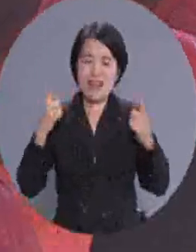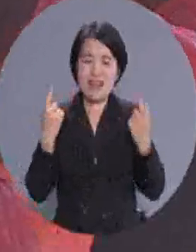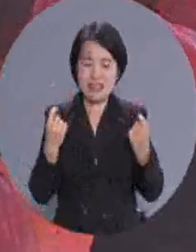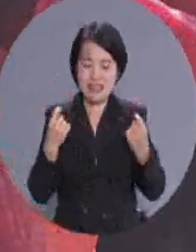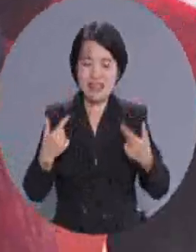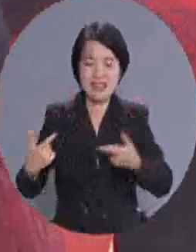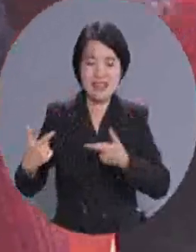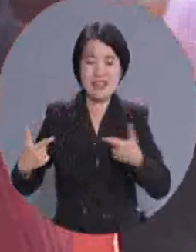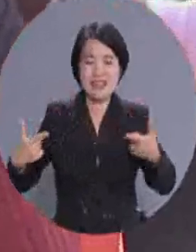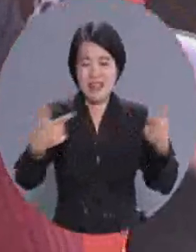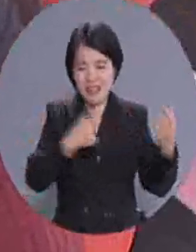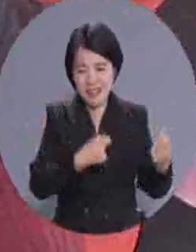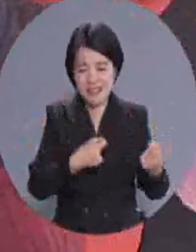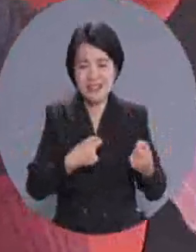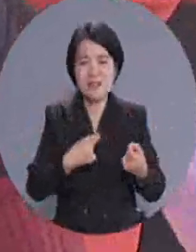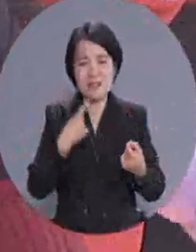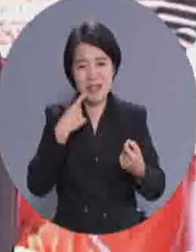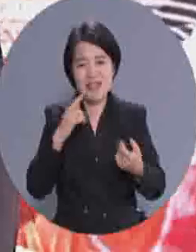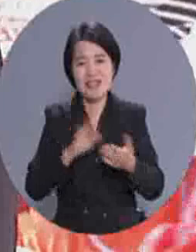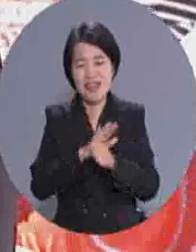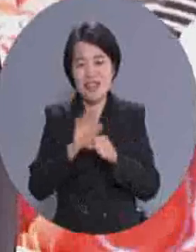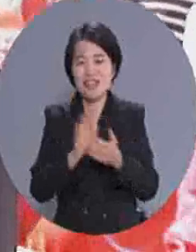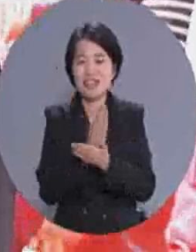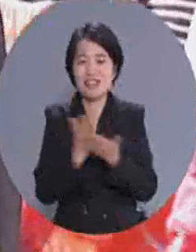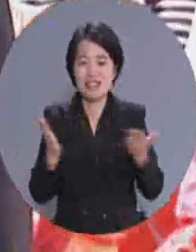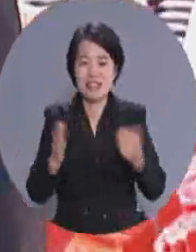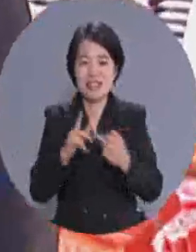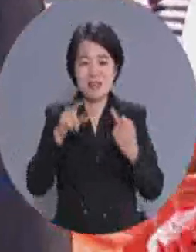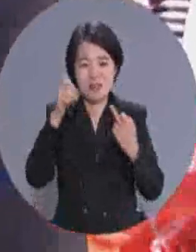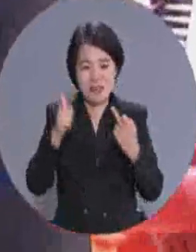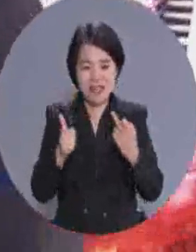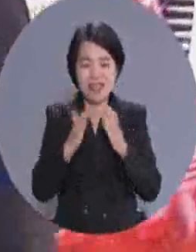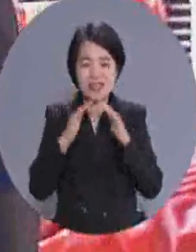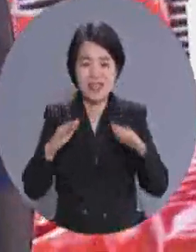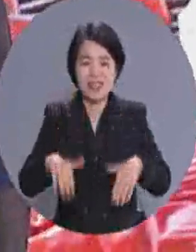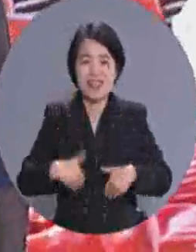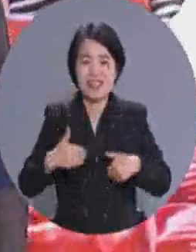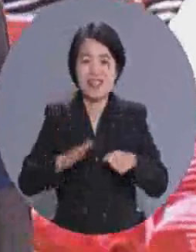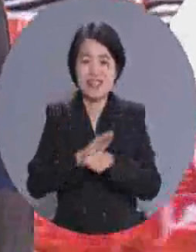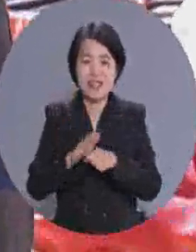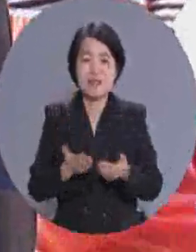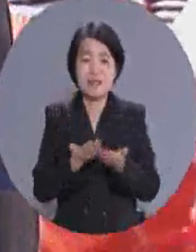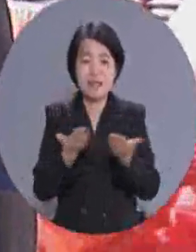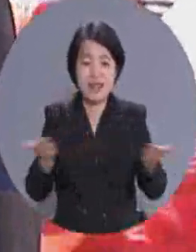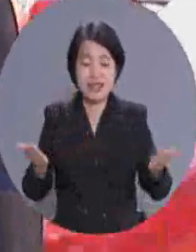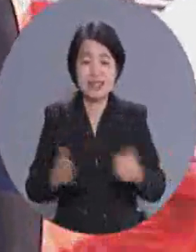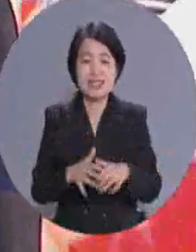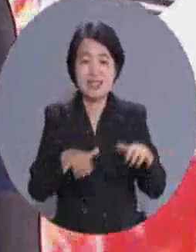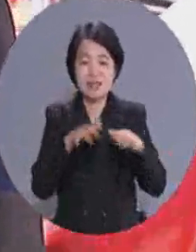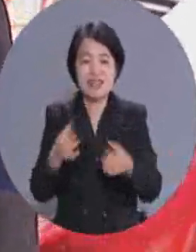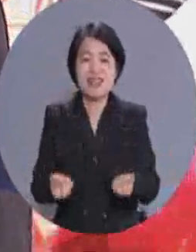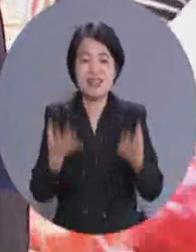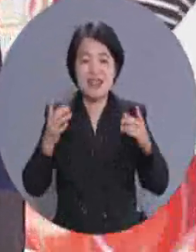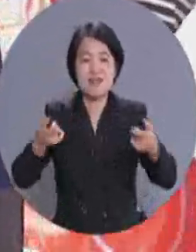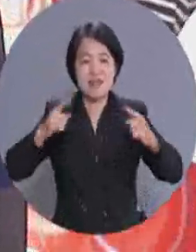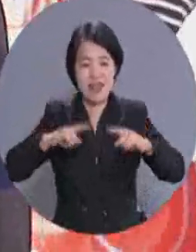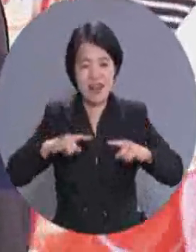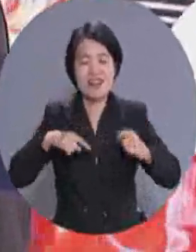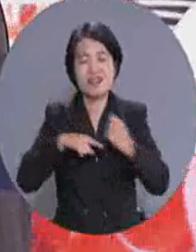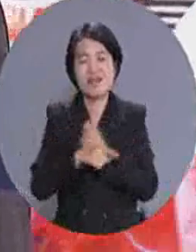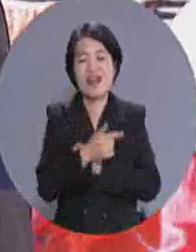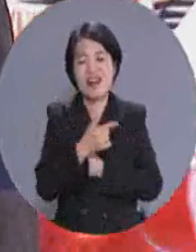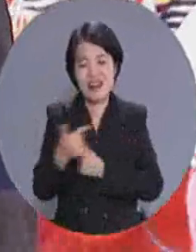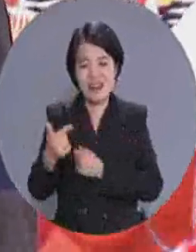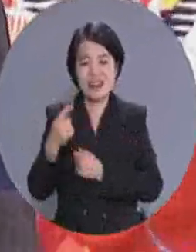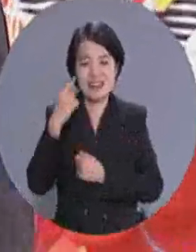뭉쳐 맛과 사랑을 나눴습니다. 연말을 맞아 이웃에게 따뜻한 정을 전하는 이런 김치 대전에 참여하게 되어